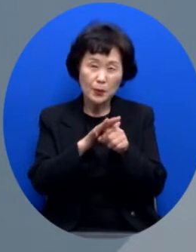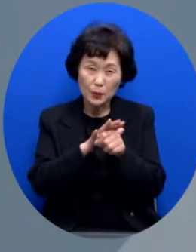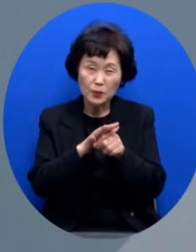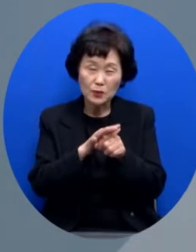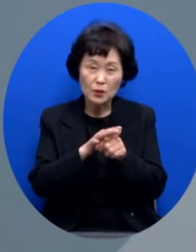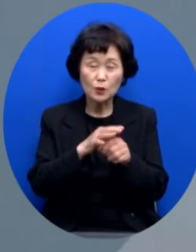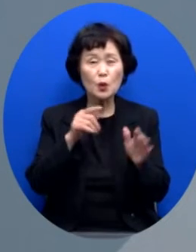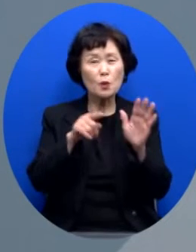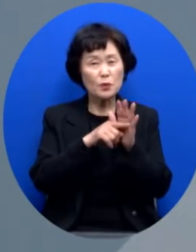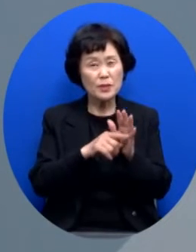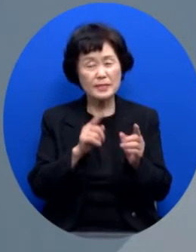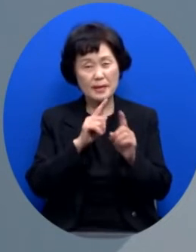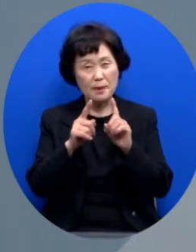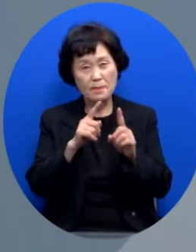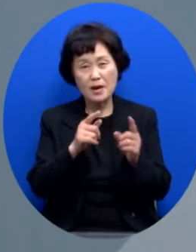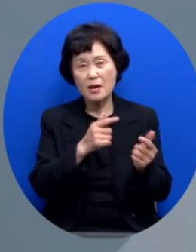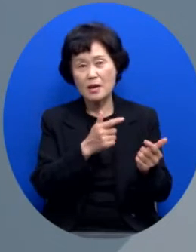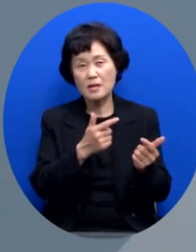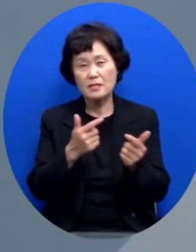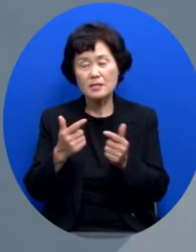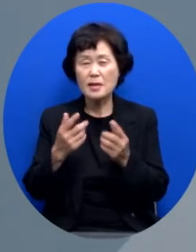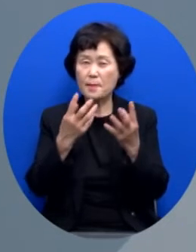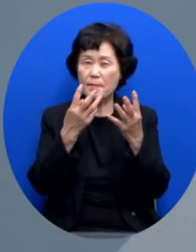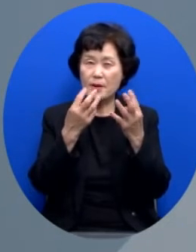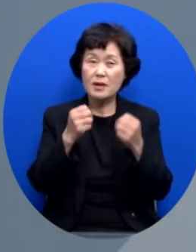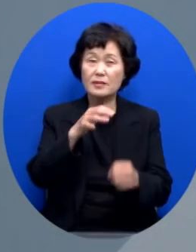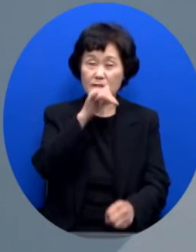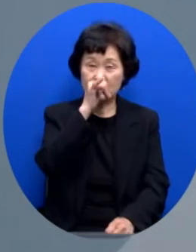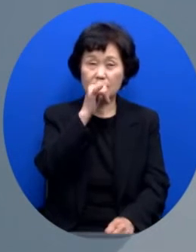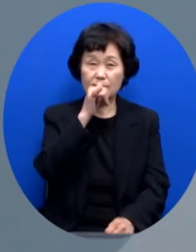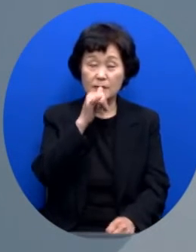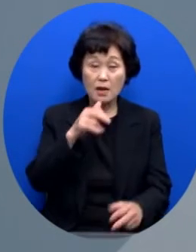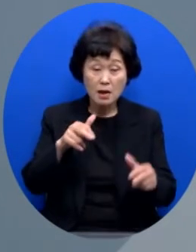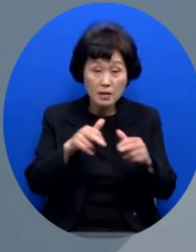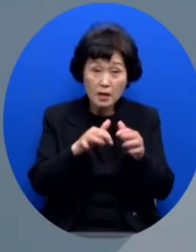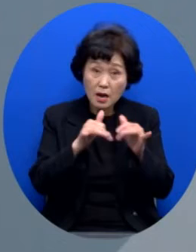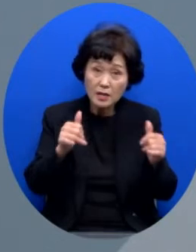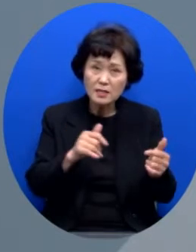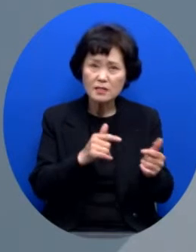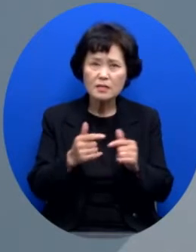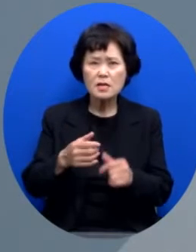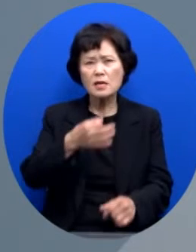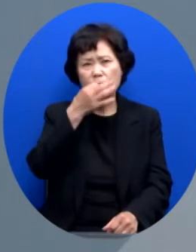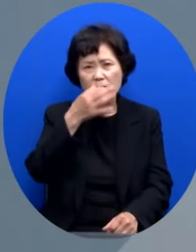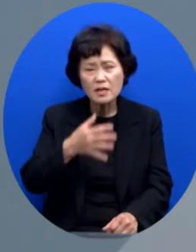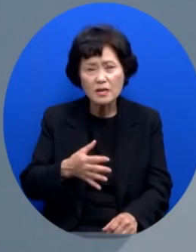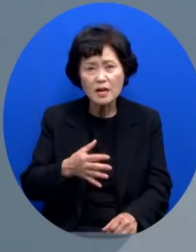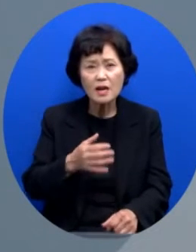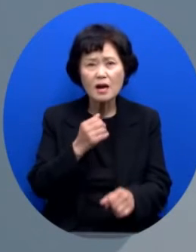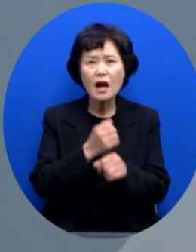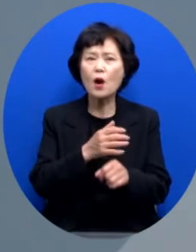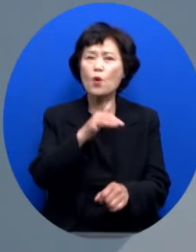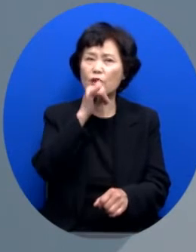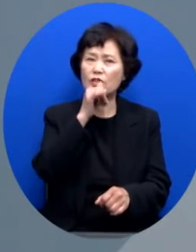부정적 언어들이 아직도 만연해 있는 것이 현실입니다. 장애인을 힘들게 하고 있는 그러한 것들,